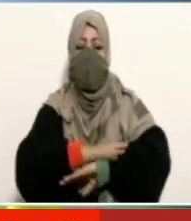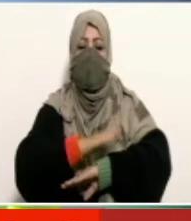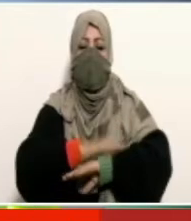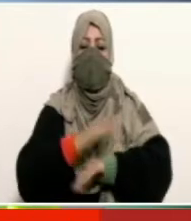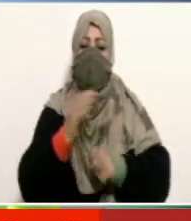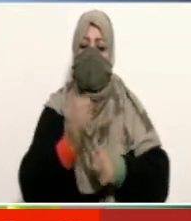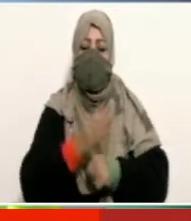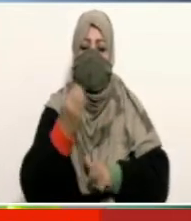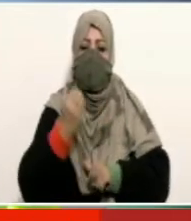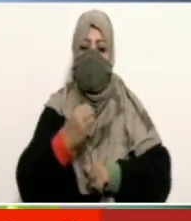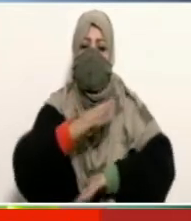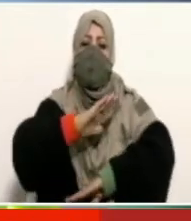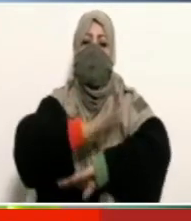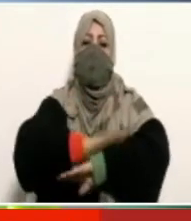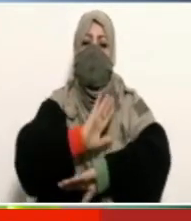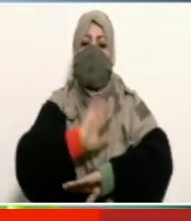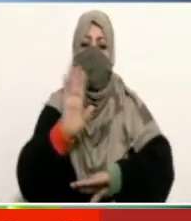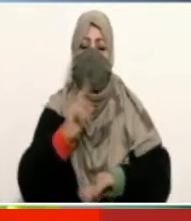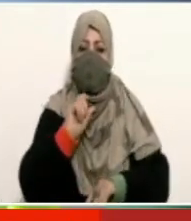باهيو.